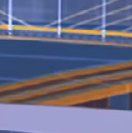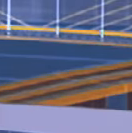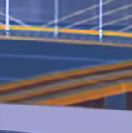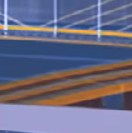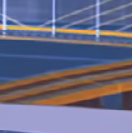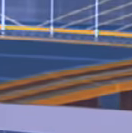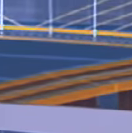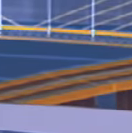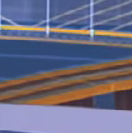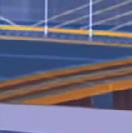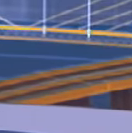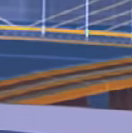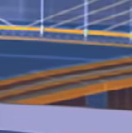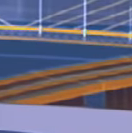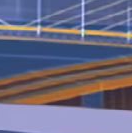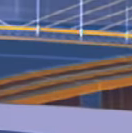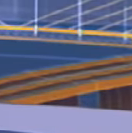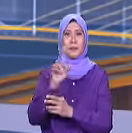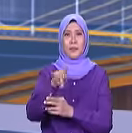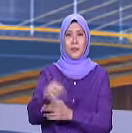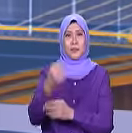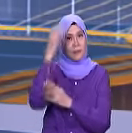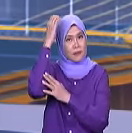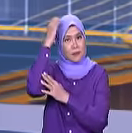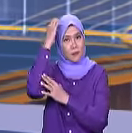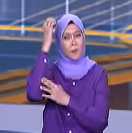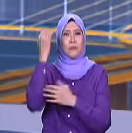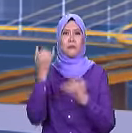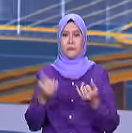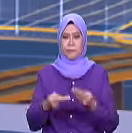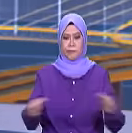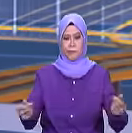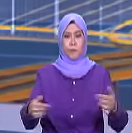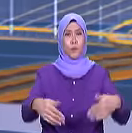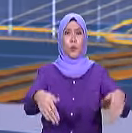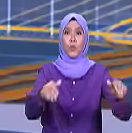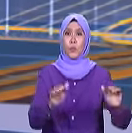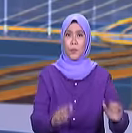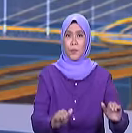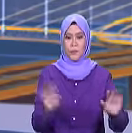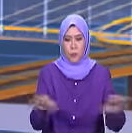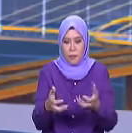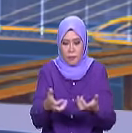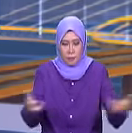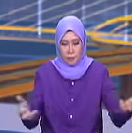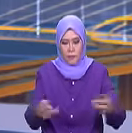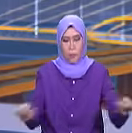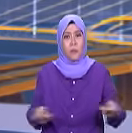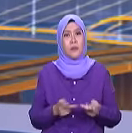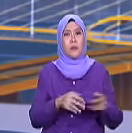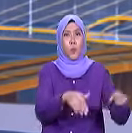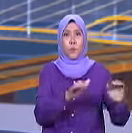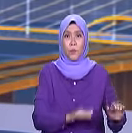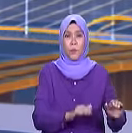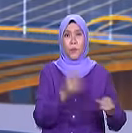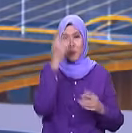Tanah perkuburan Kota Damansara di Petaling Jaya, Selangor merupakan antara tanah perkuburan yang membuat pengasingan kawasan kubur untuk